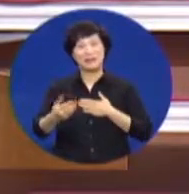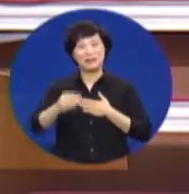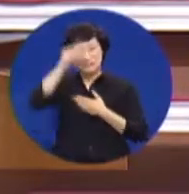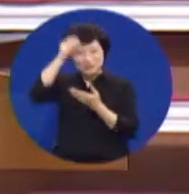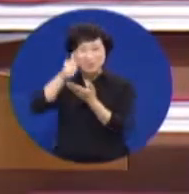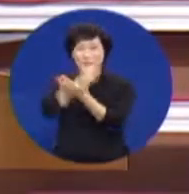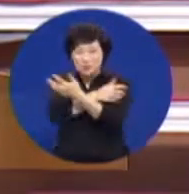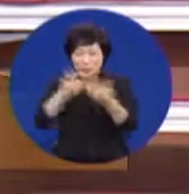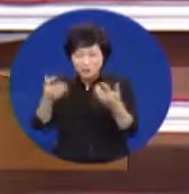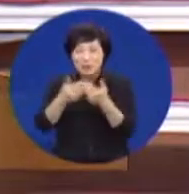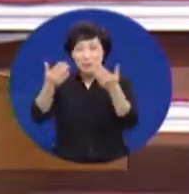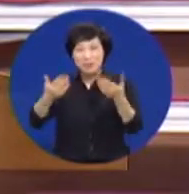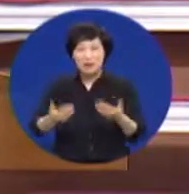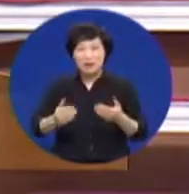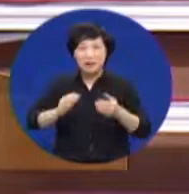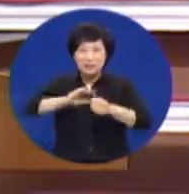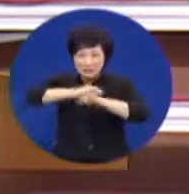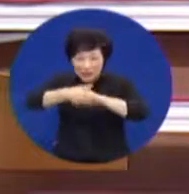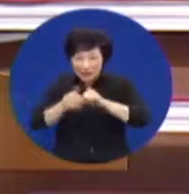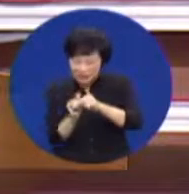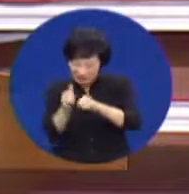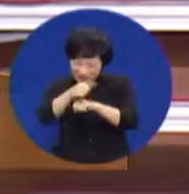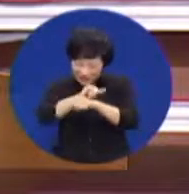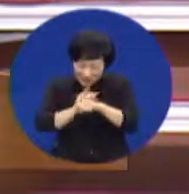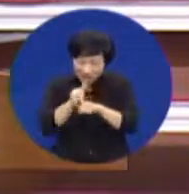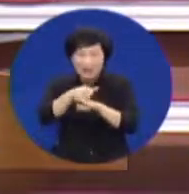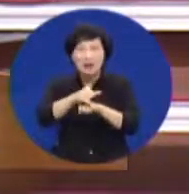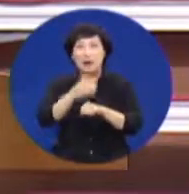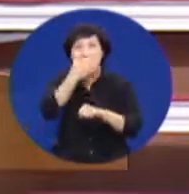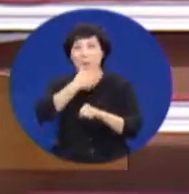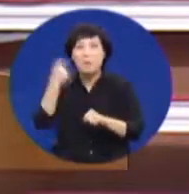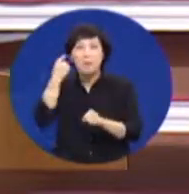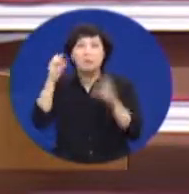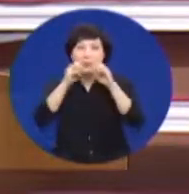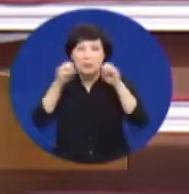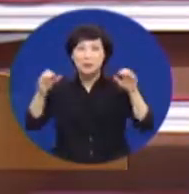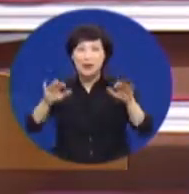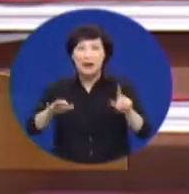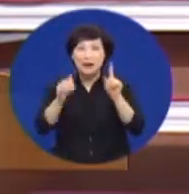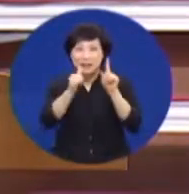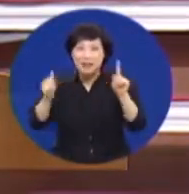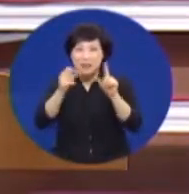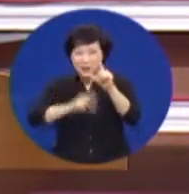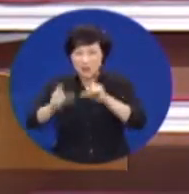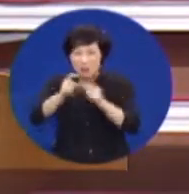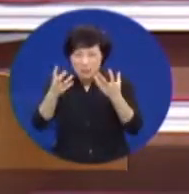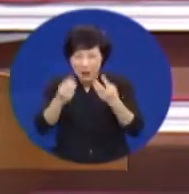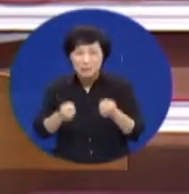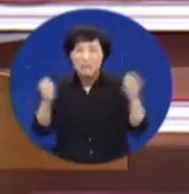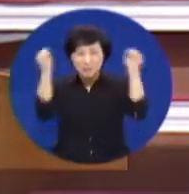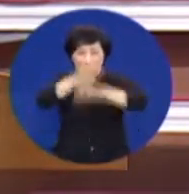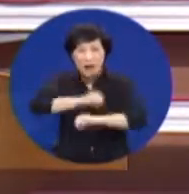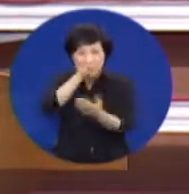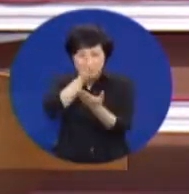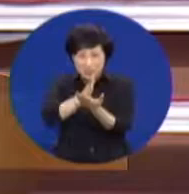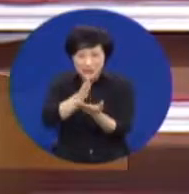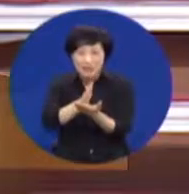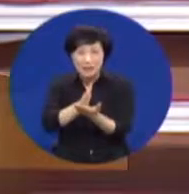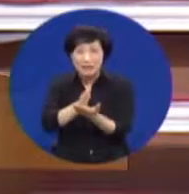성령이 충만해서 전 세계를 내게 복음을 전하며 한 사람이라도 멸망하지